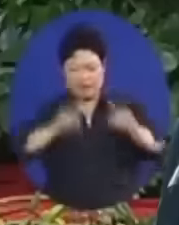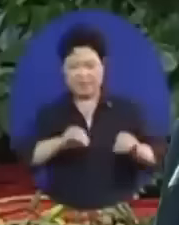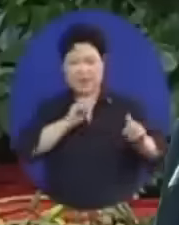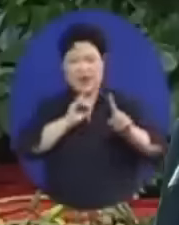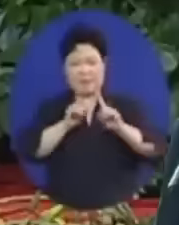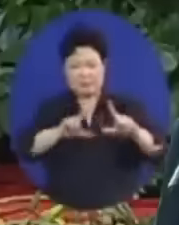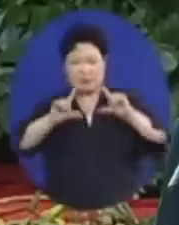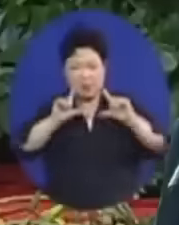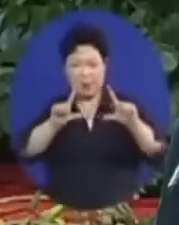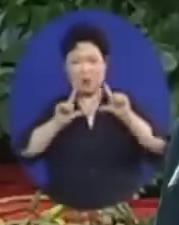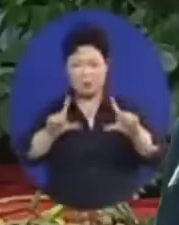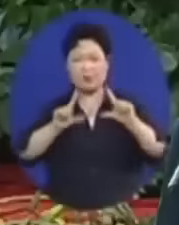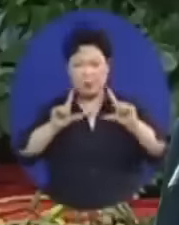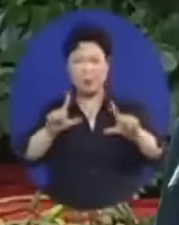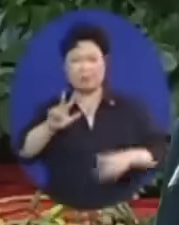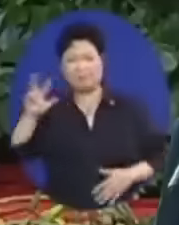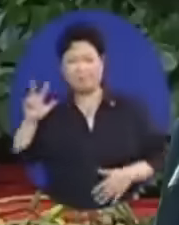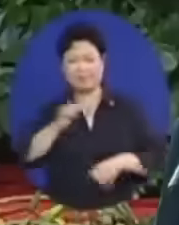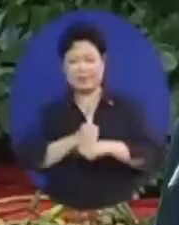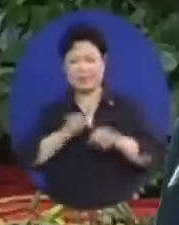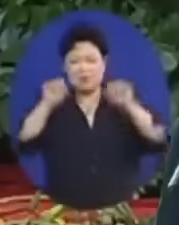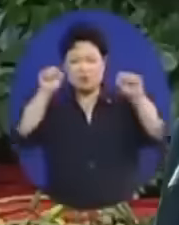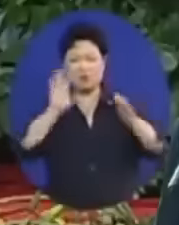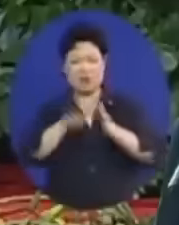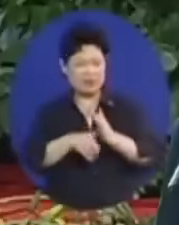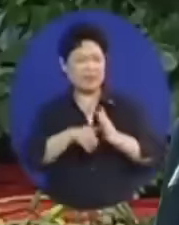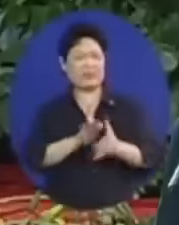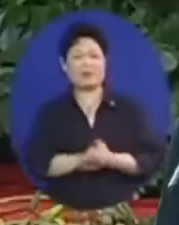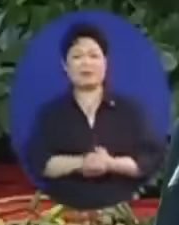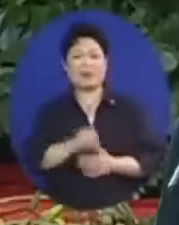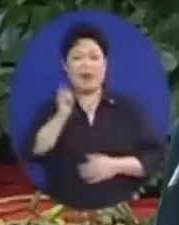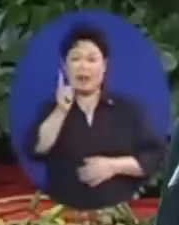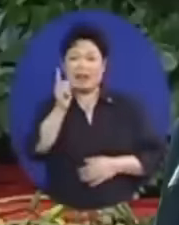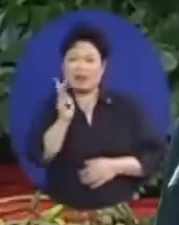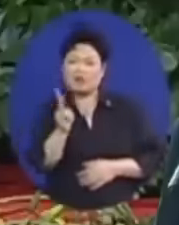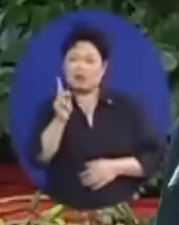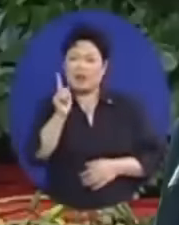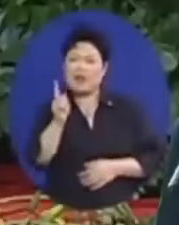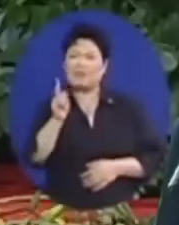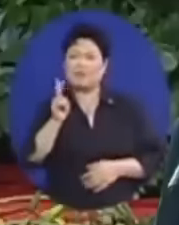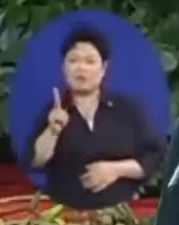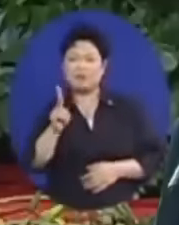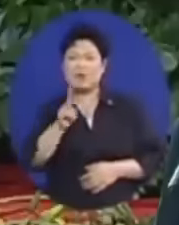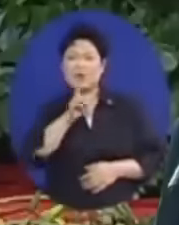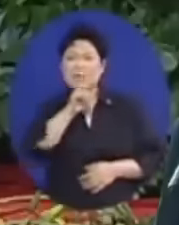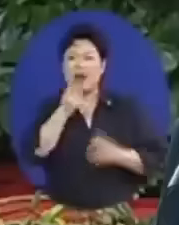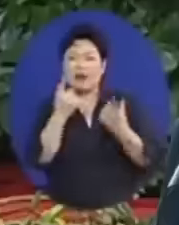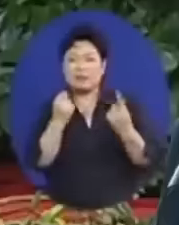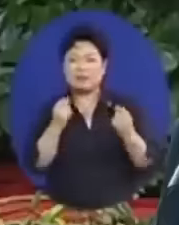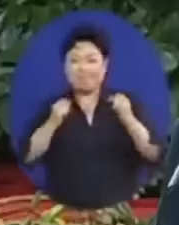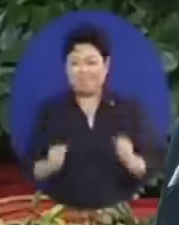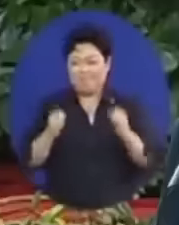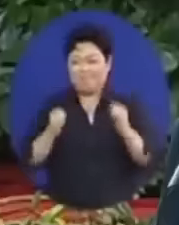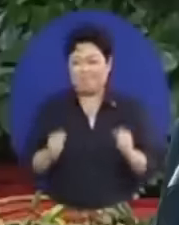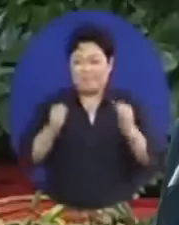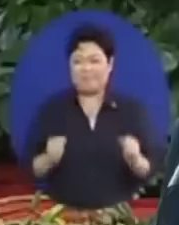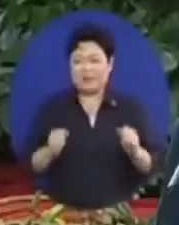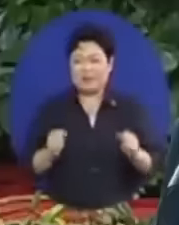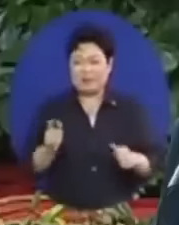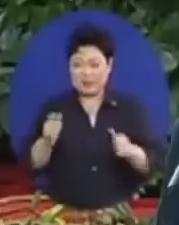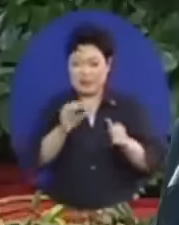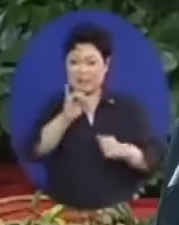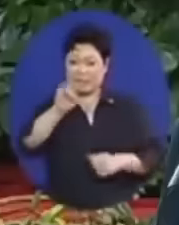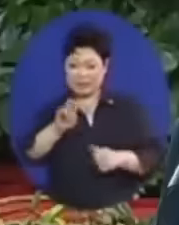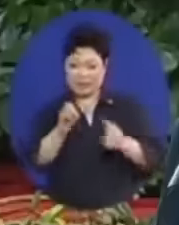말씀을 선포하기 시작했습니다. 운동을 할 때 주변에 하나 둘 하나 둘 하며 구령에 맞춰 달리는 사람이 있는가 하면 임채윤